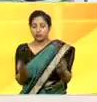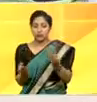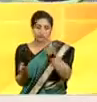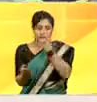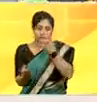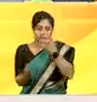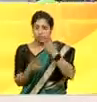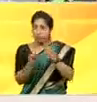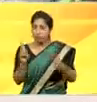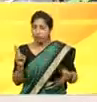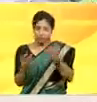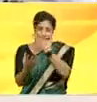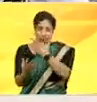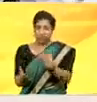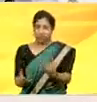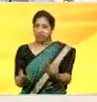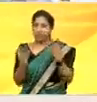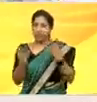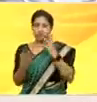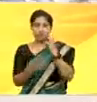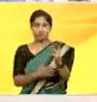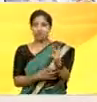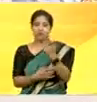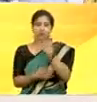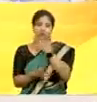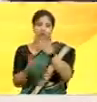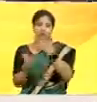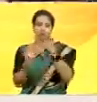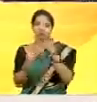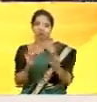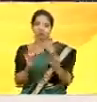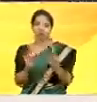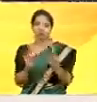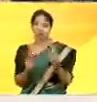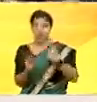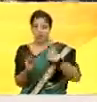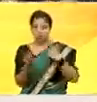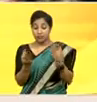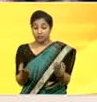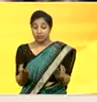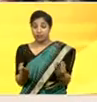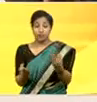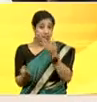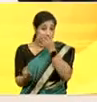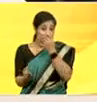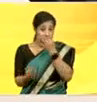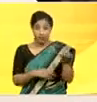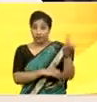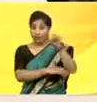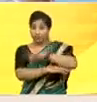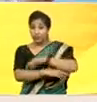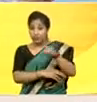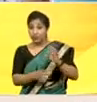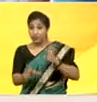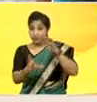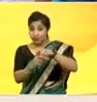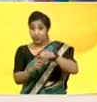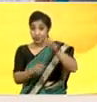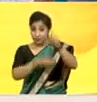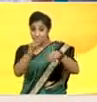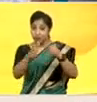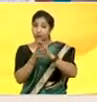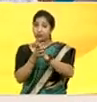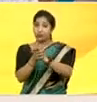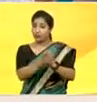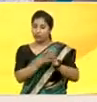के विहंगम दृश्य हम सब ने देखे। मैं योग दिवस में हिस्सा लेने वाले सभी